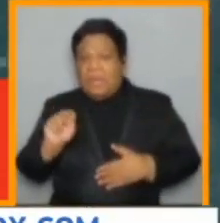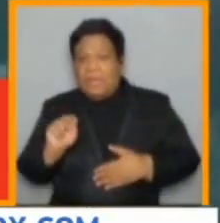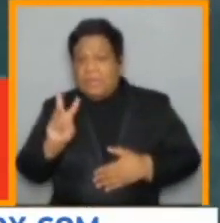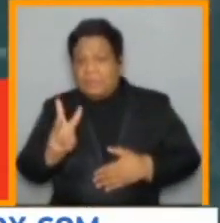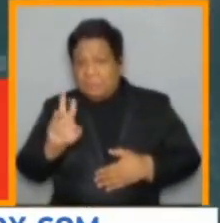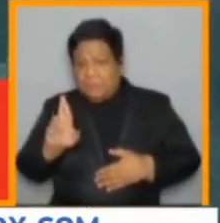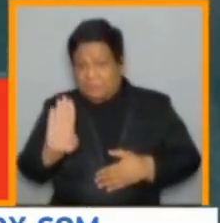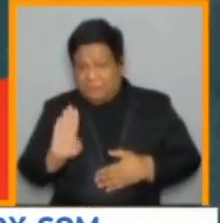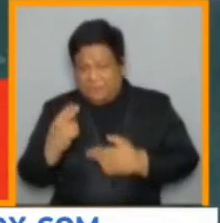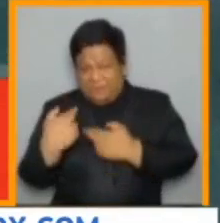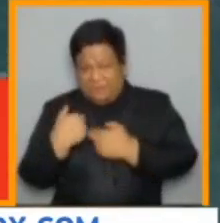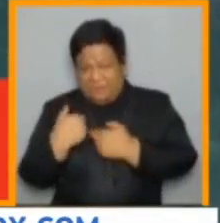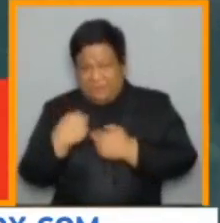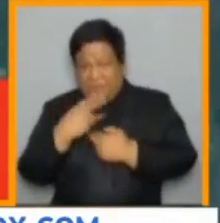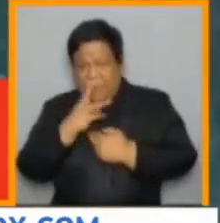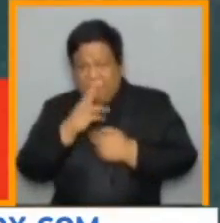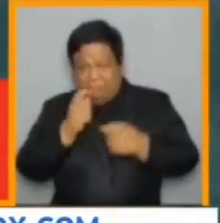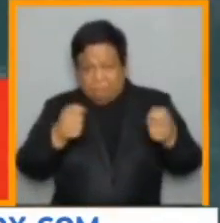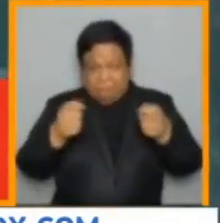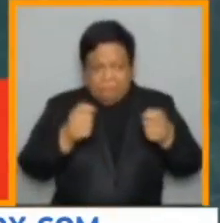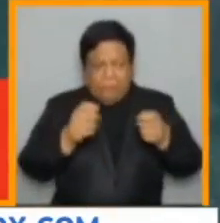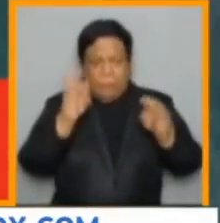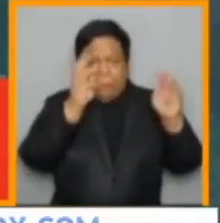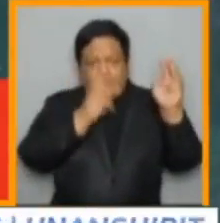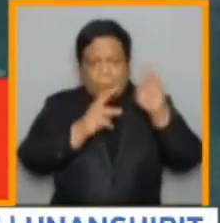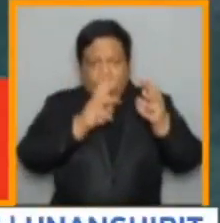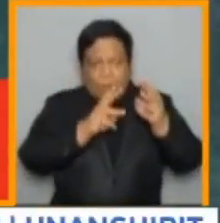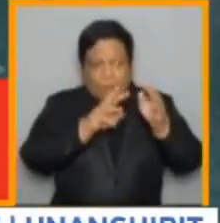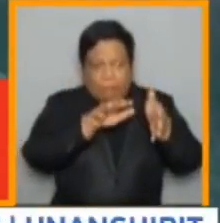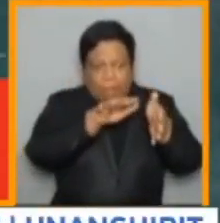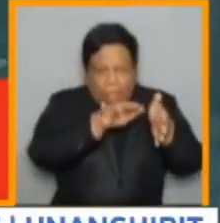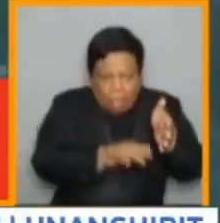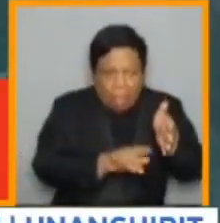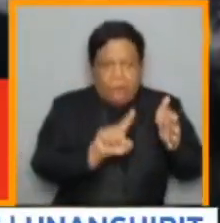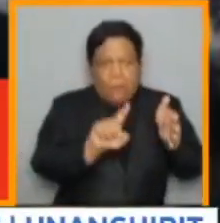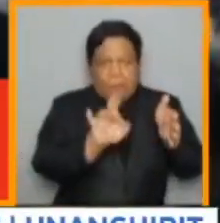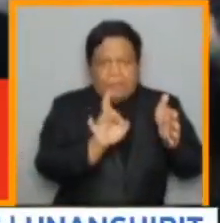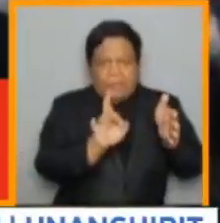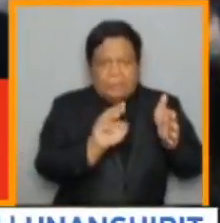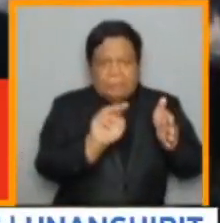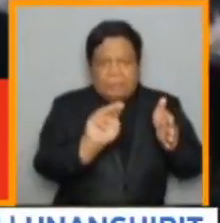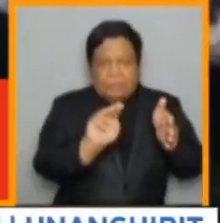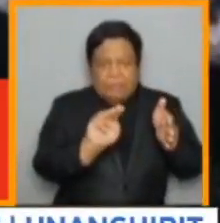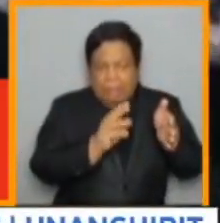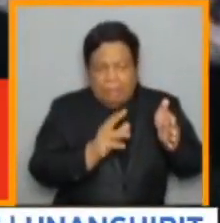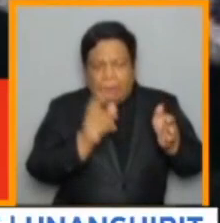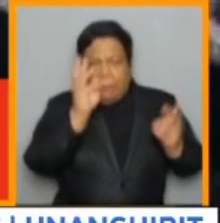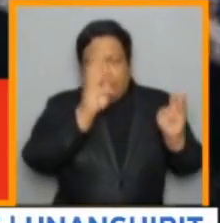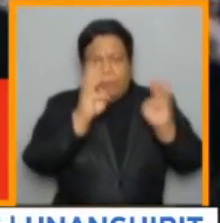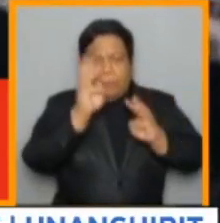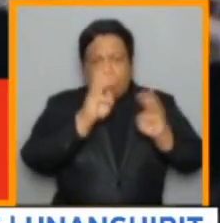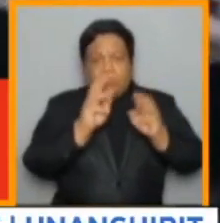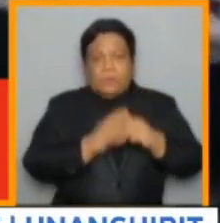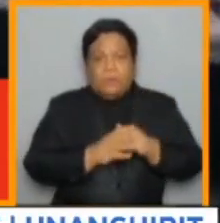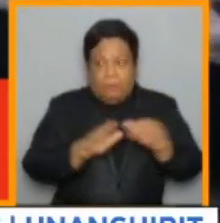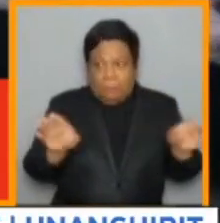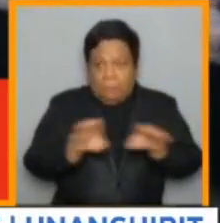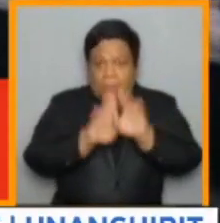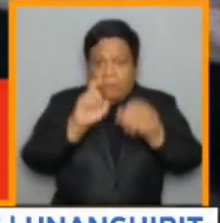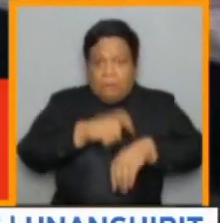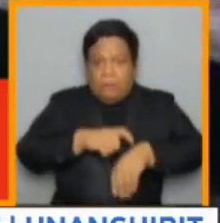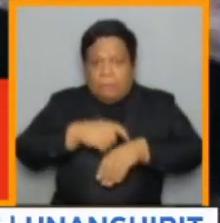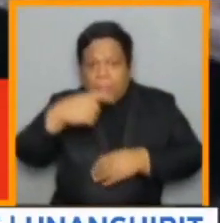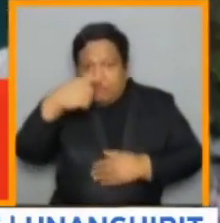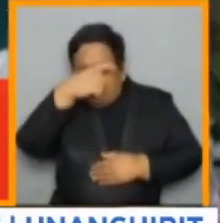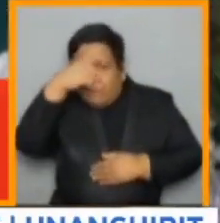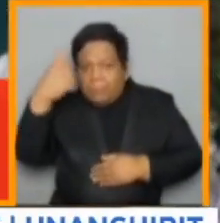critical level na 180 meters ang Angat Dam sa Abril. Matataon po yan sa panahon ng tag-init kung kailan pa naman